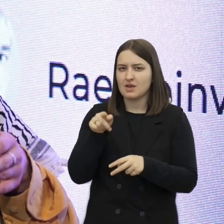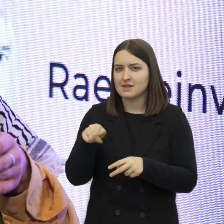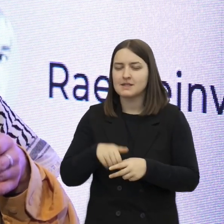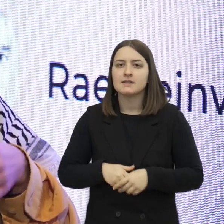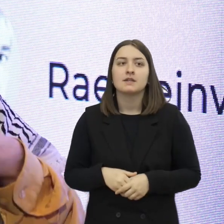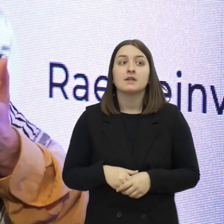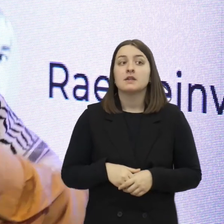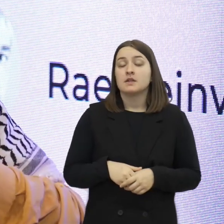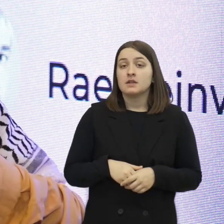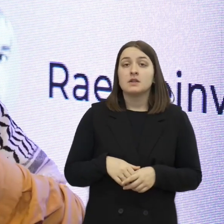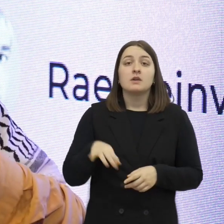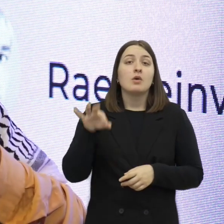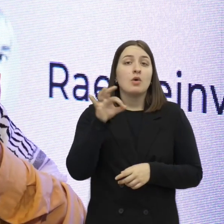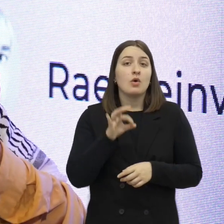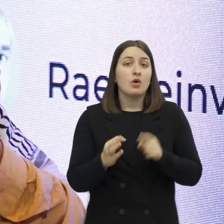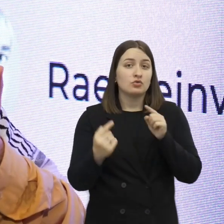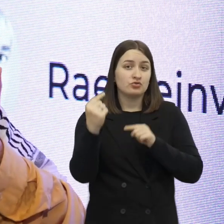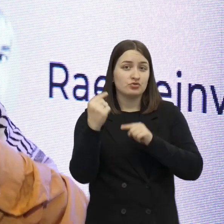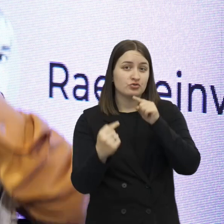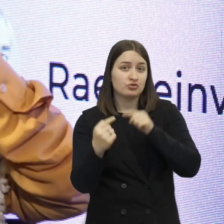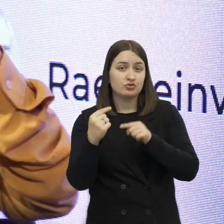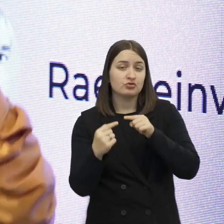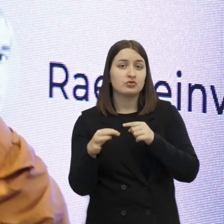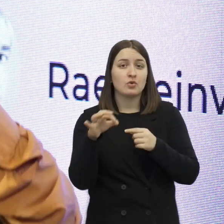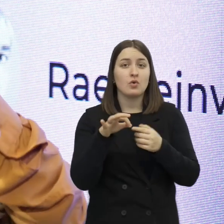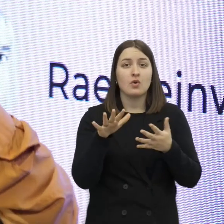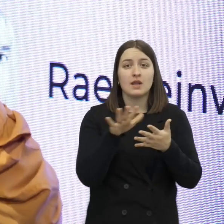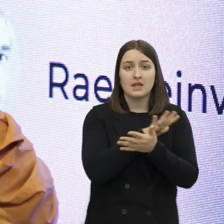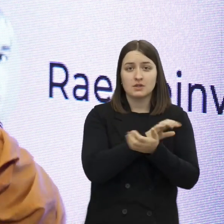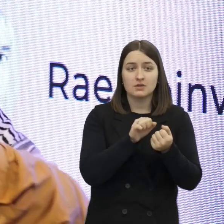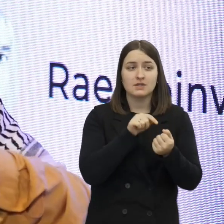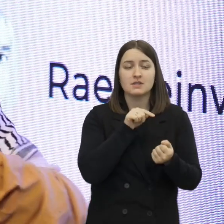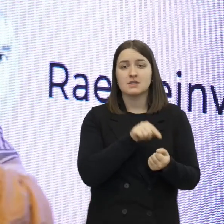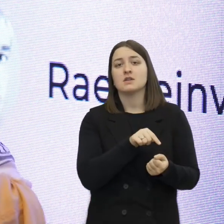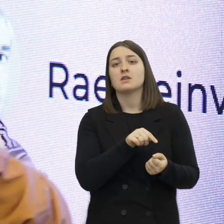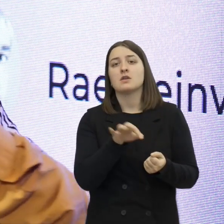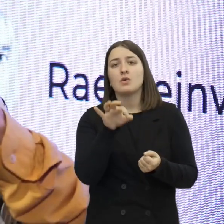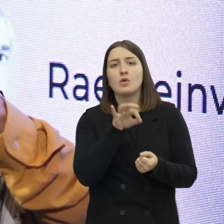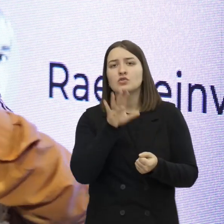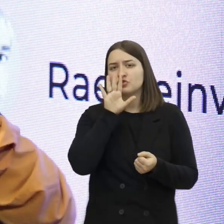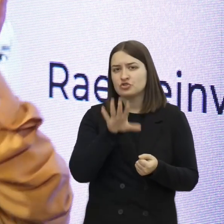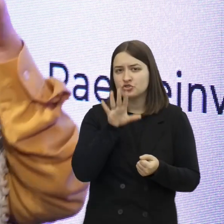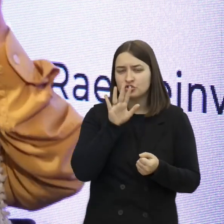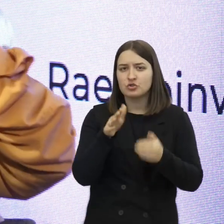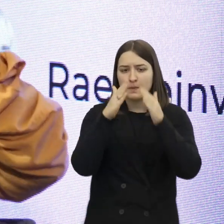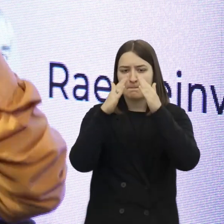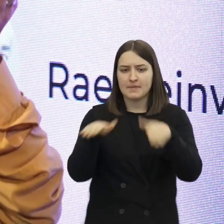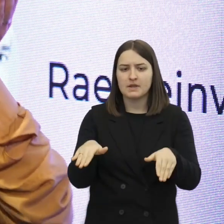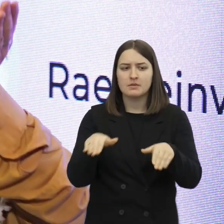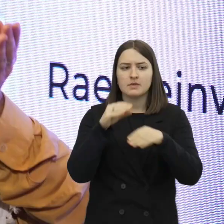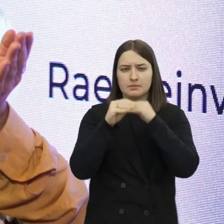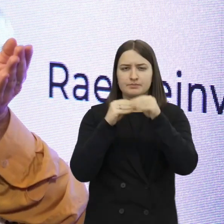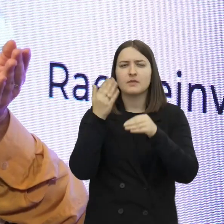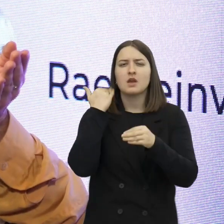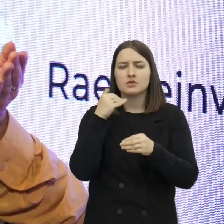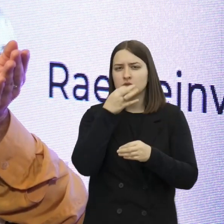kalbant apie pasipriešinimą genocidų, tai ką aš anksčiau kalbėjau apie neapykantą, neapykantos piramidę, genocidas yra, na,